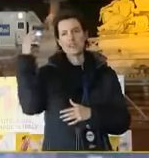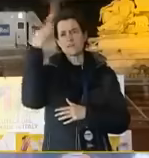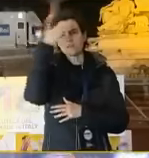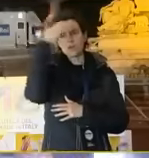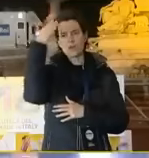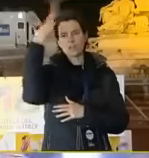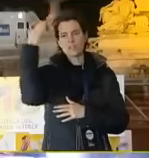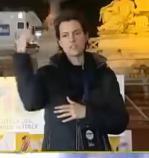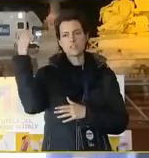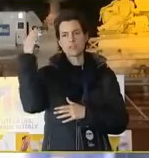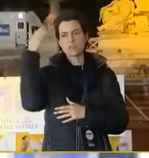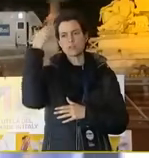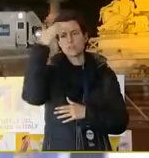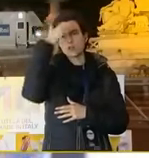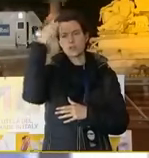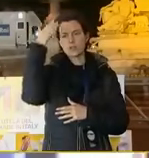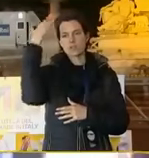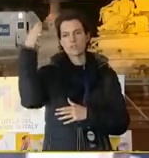Io